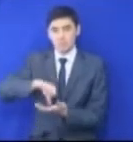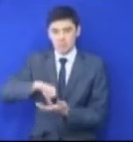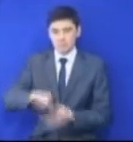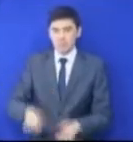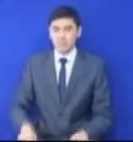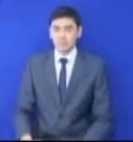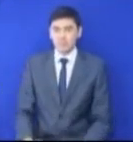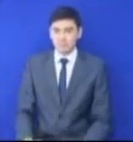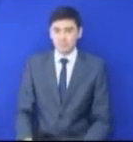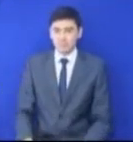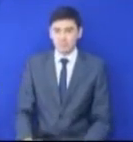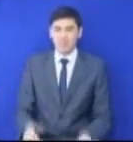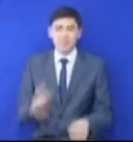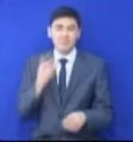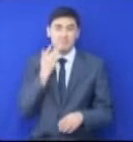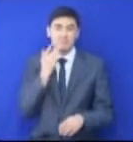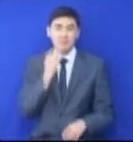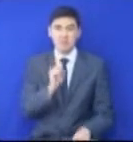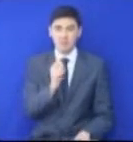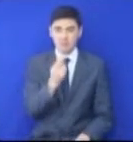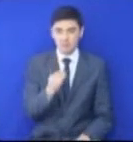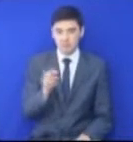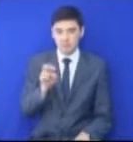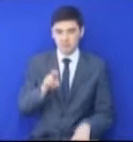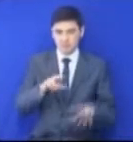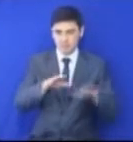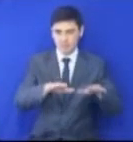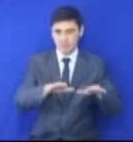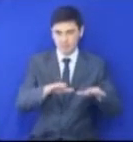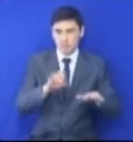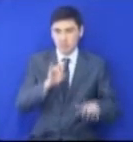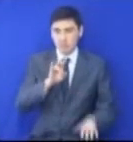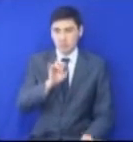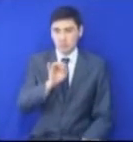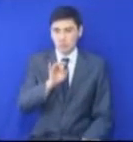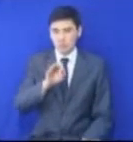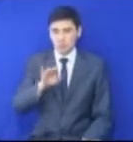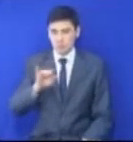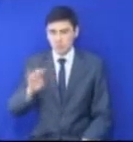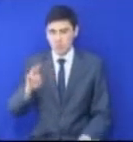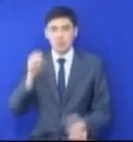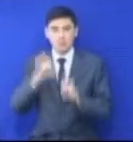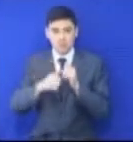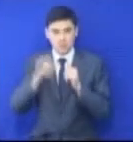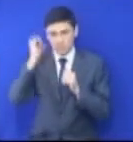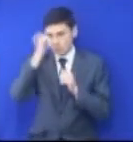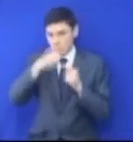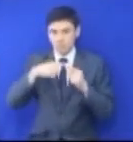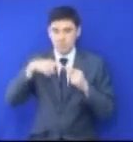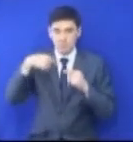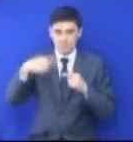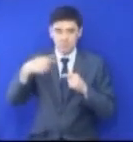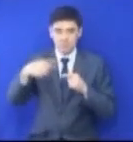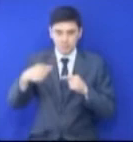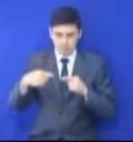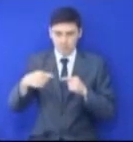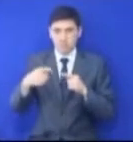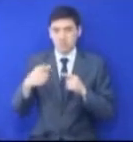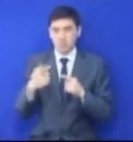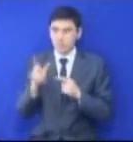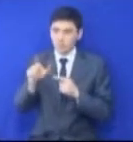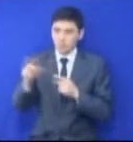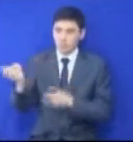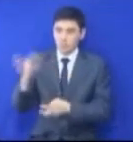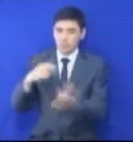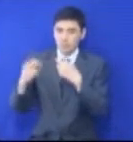консультирует» в семейском филиале «Нур Отана» проводится ежегодно, поквартально. Граждане разные бывают